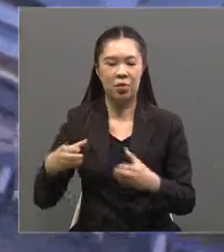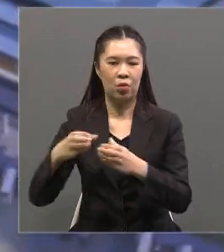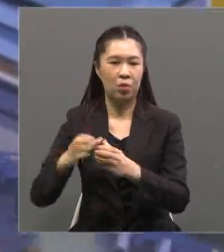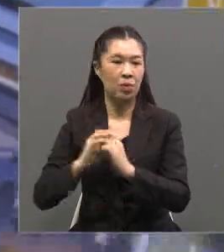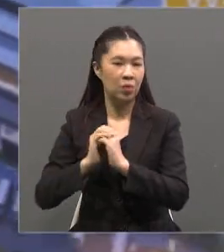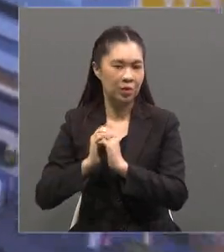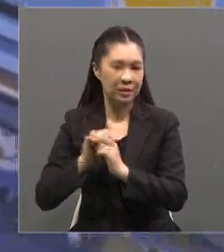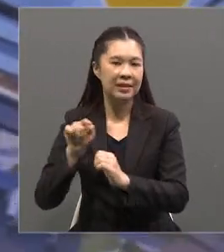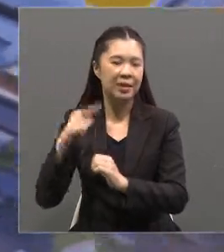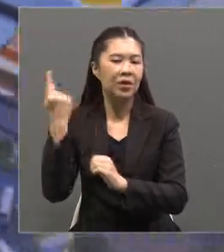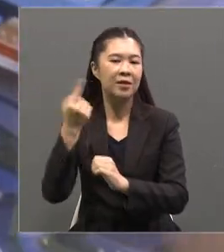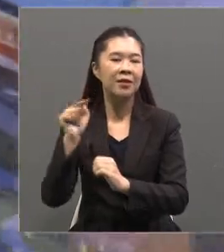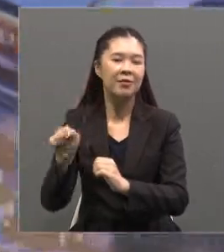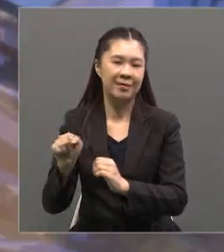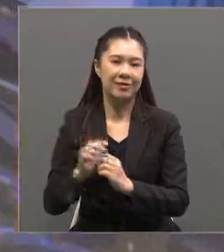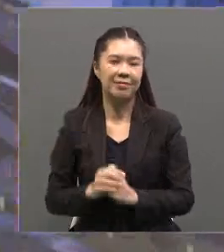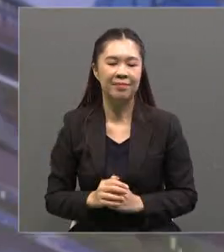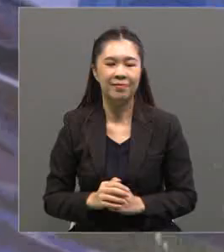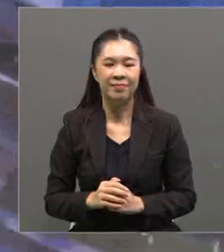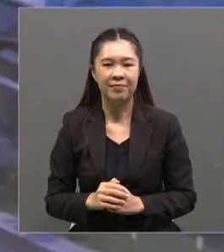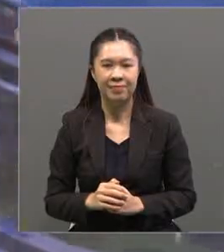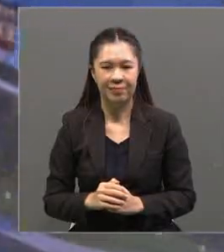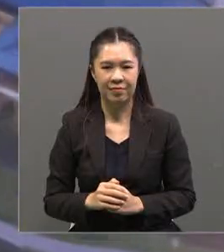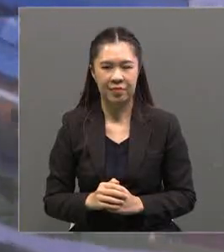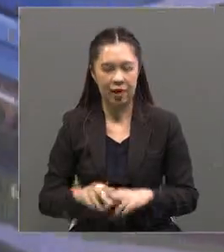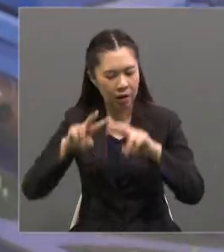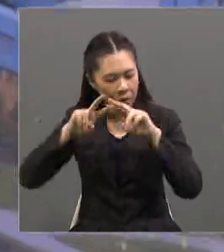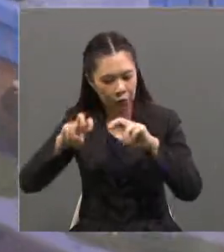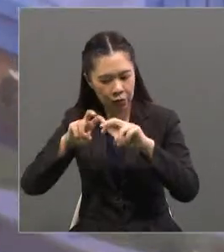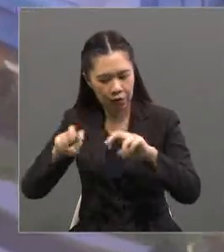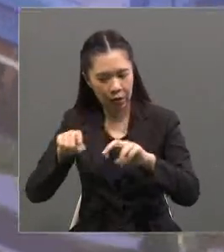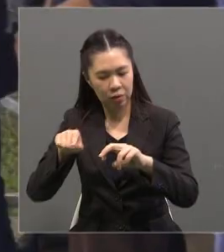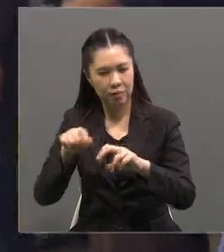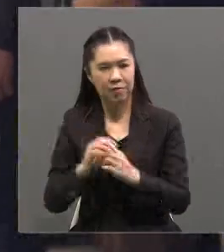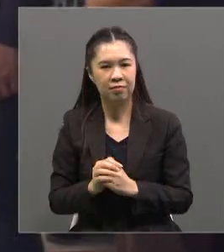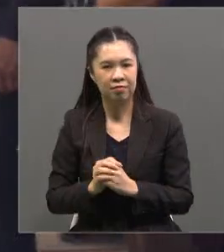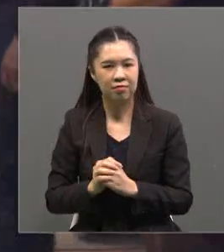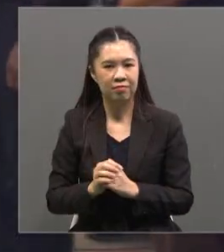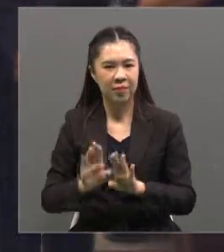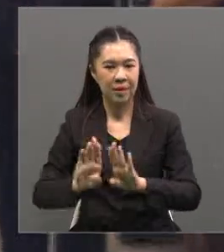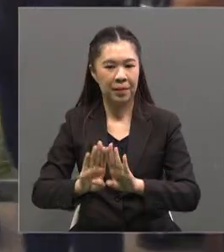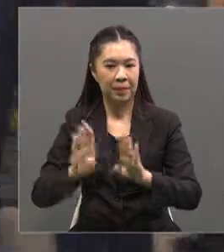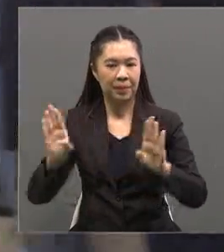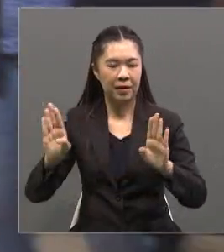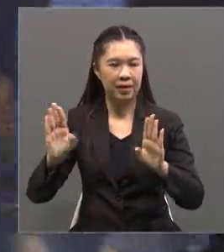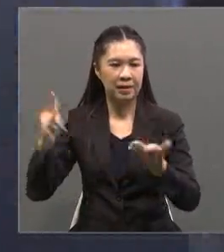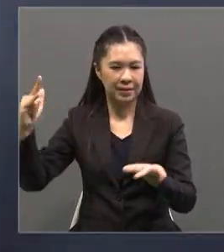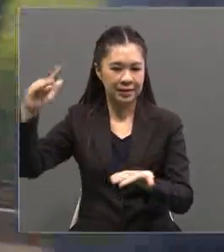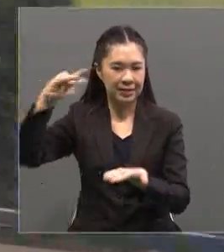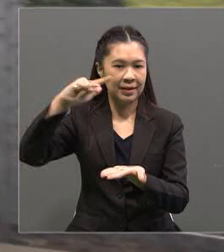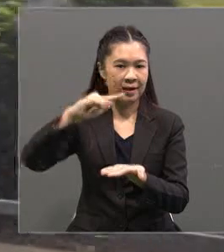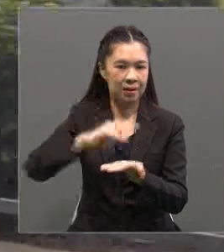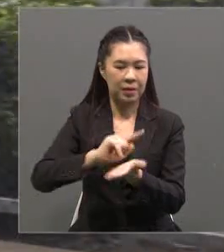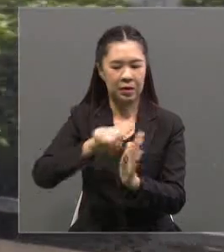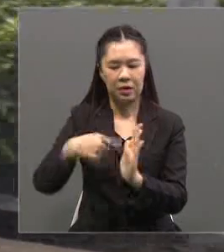การรองรับด้วยนะคะ ใช่ก็ล่าสุดที่บอกไปว่าคือศึกษาซิว่าเป็นไปได้ไหมที่จะเปิดสนามบินให้ใช้การต